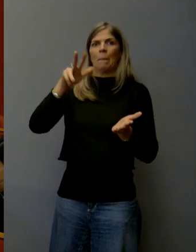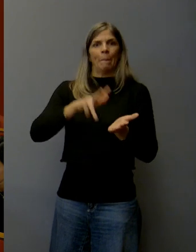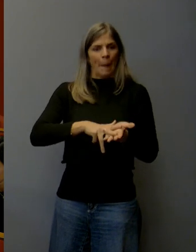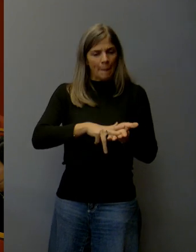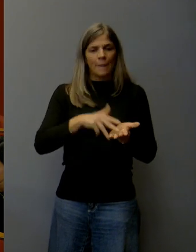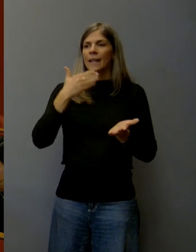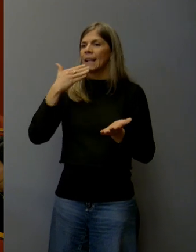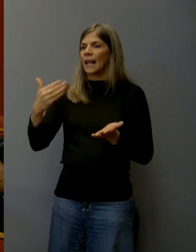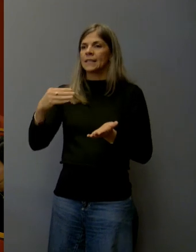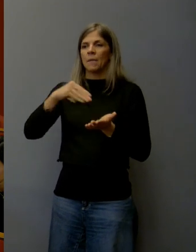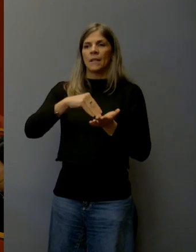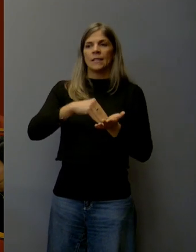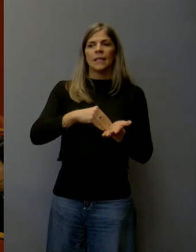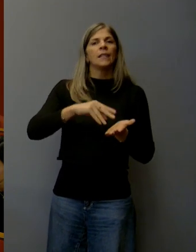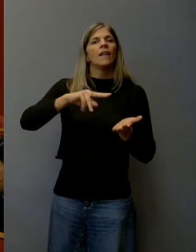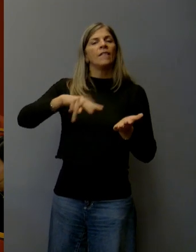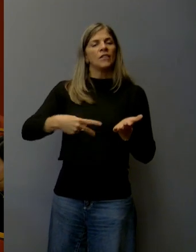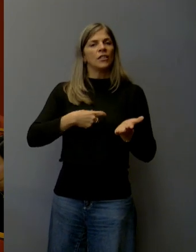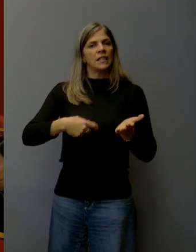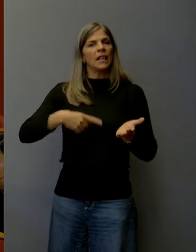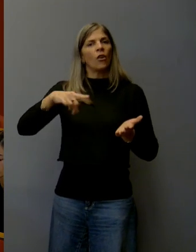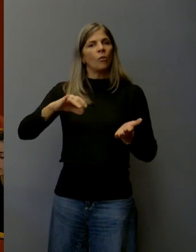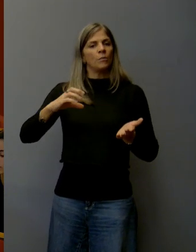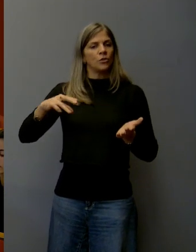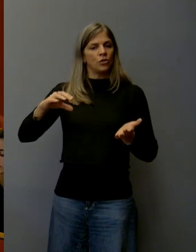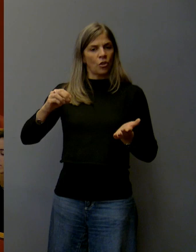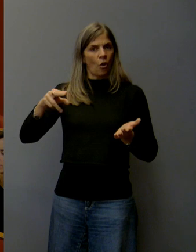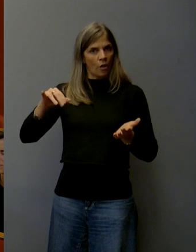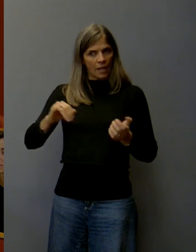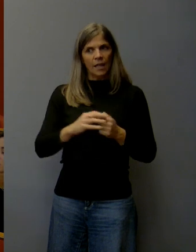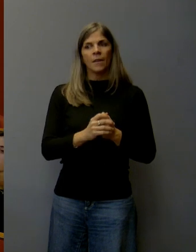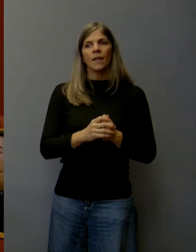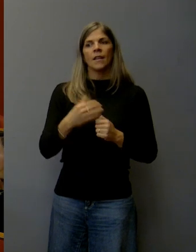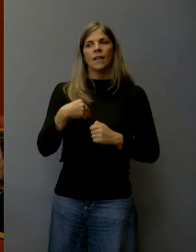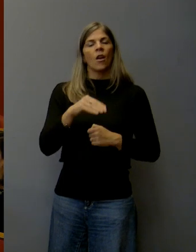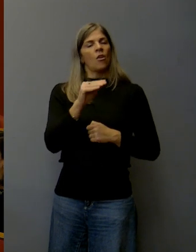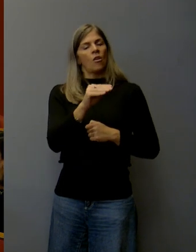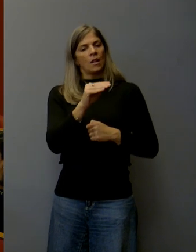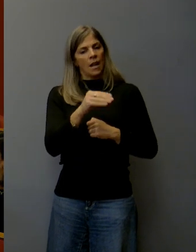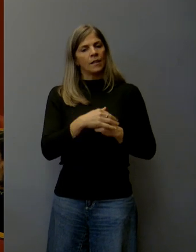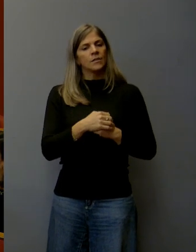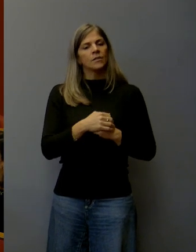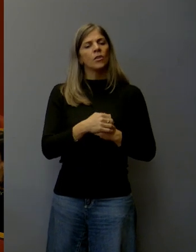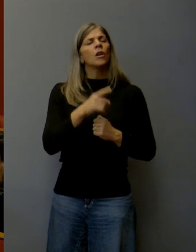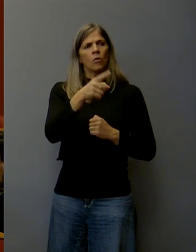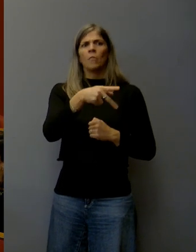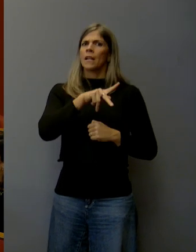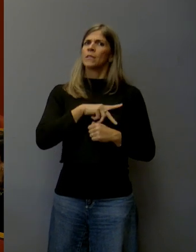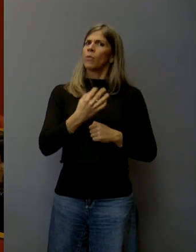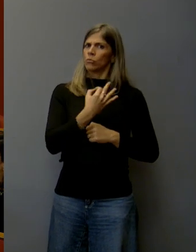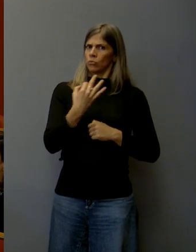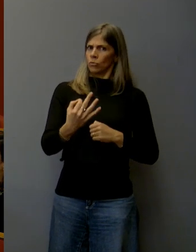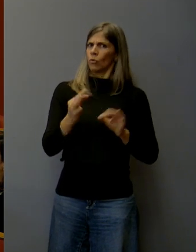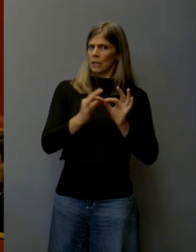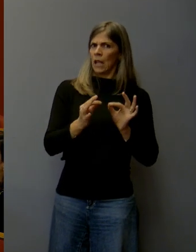dell'assessore picciocchi e vicesindaco le ho chiesto che comunque è una risposta affermativamente che il calendario